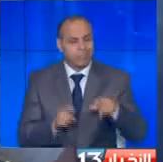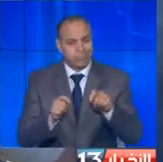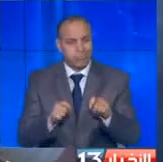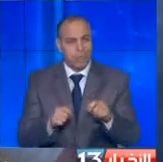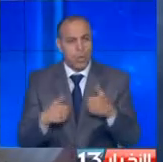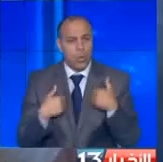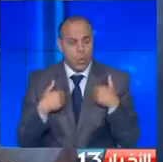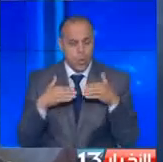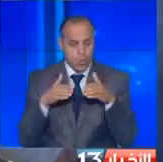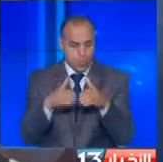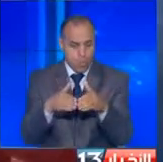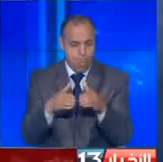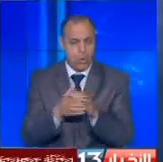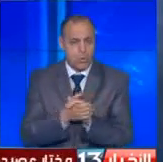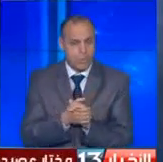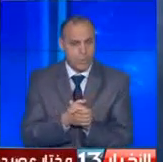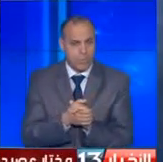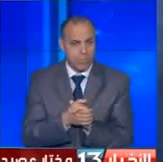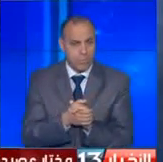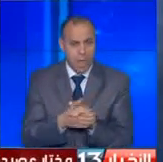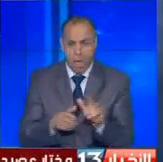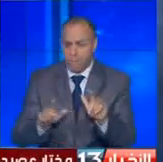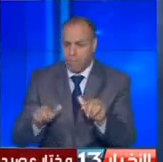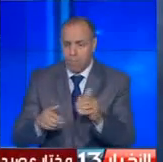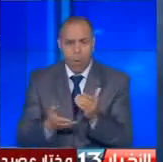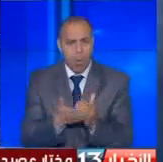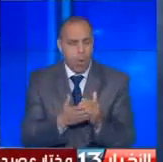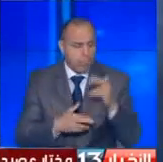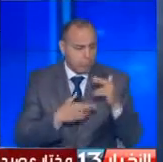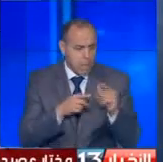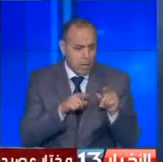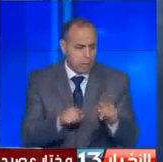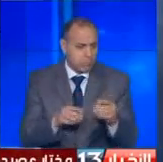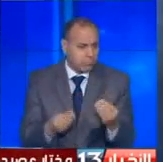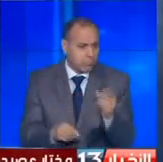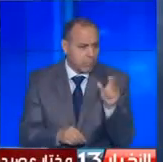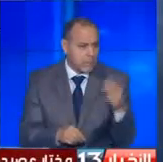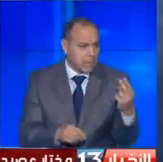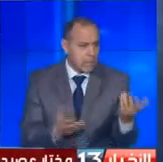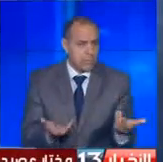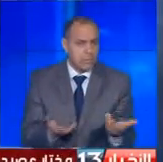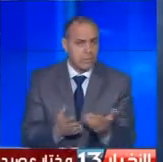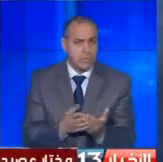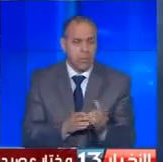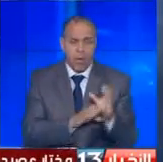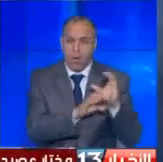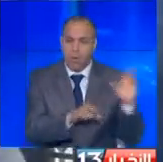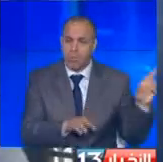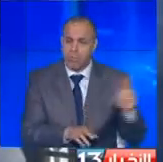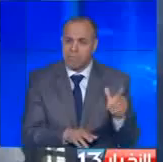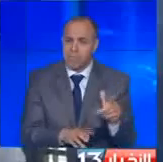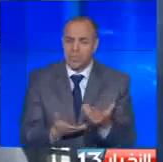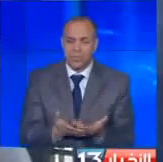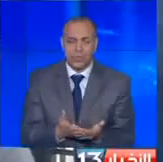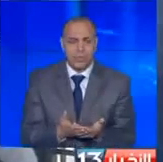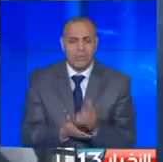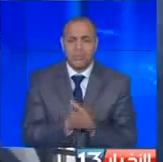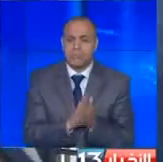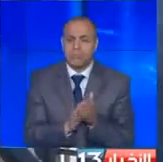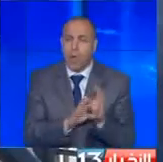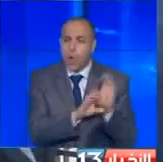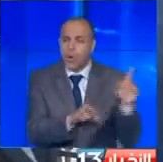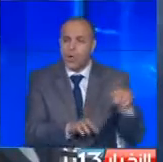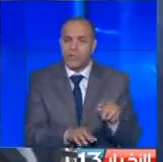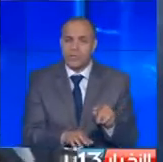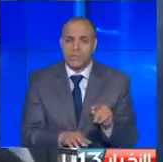مطالب، معناها يتوفر له معناها ماكلته لهنا، يوكل لهنا، وكيران ترونسبور ما فهم حتى شيء، معناها